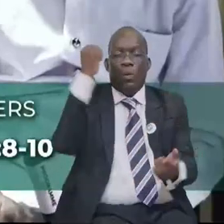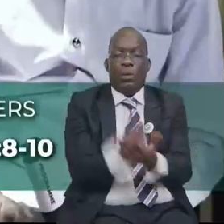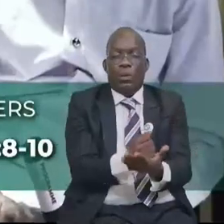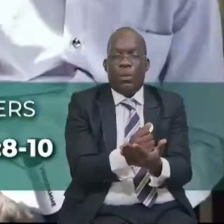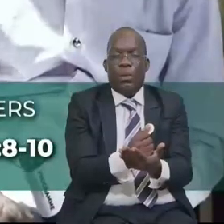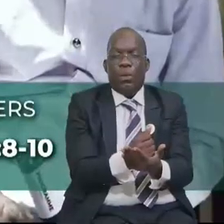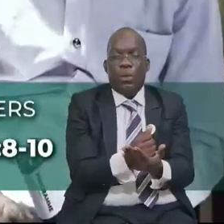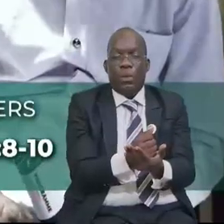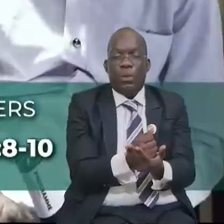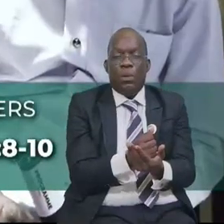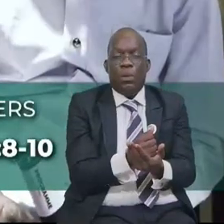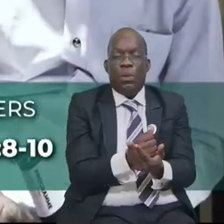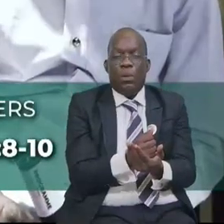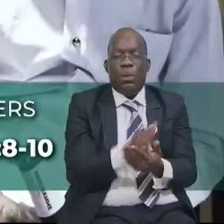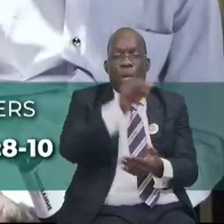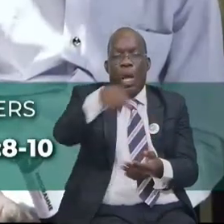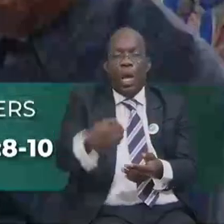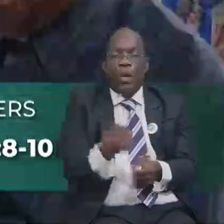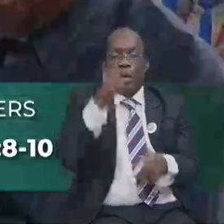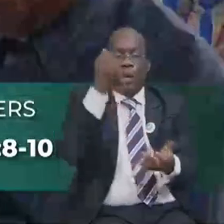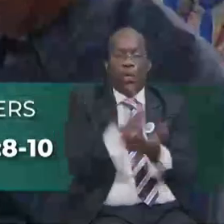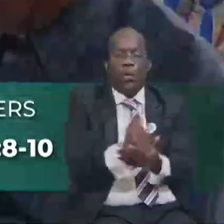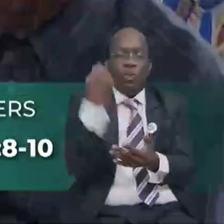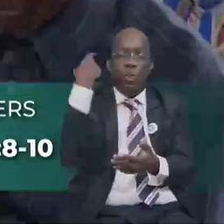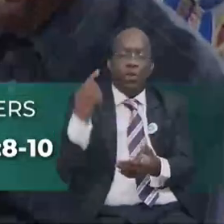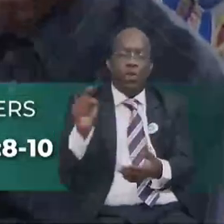Quelque chose de miraculeux va arriver. Un autre amen.